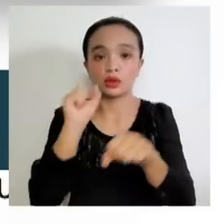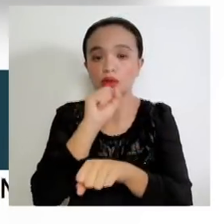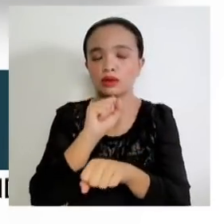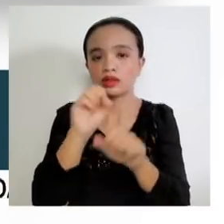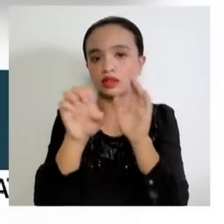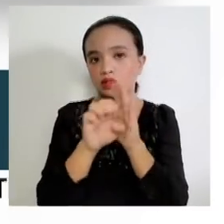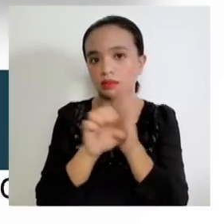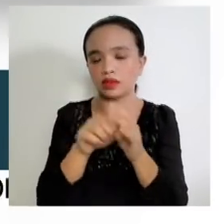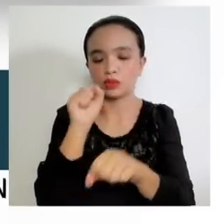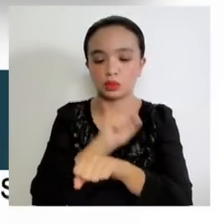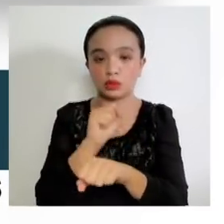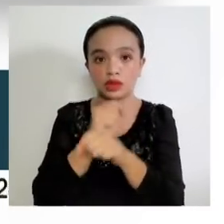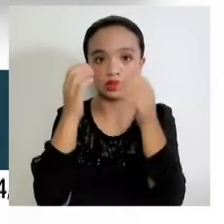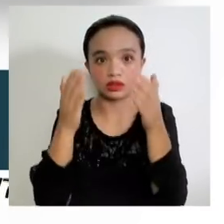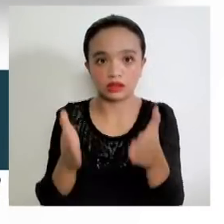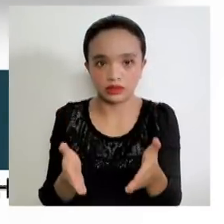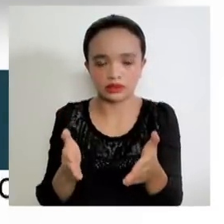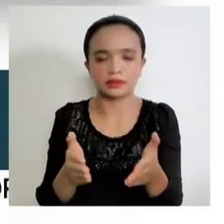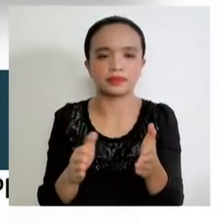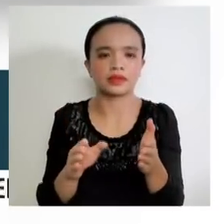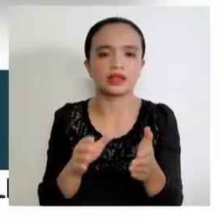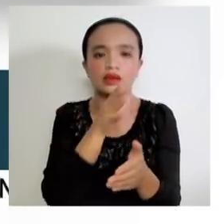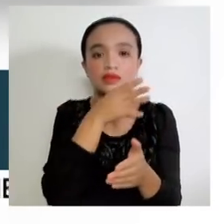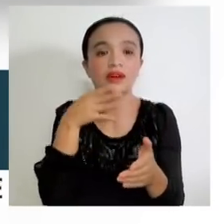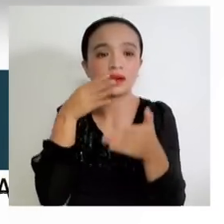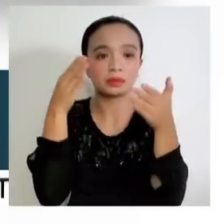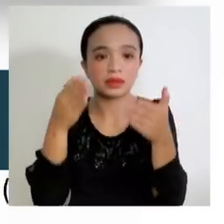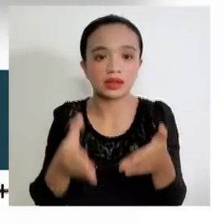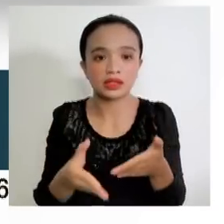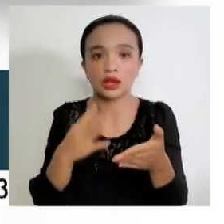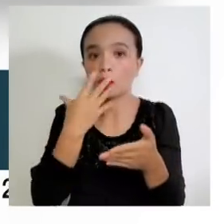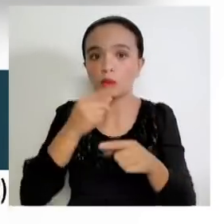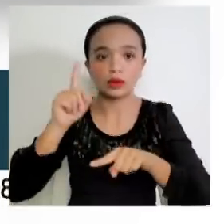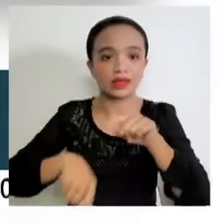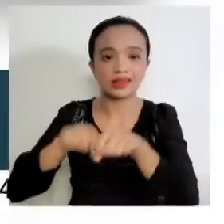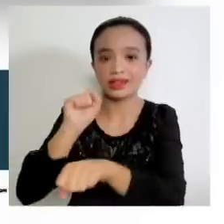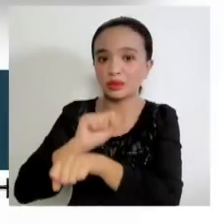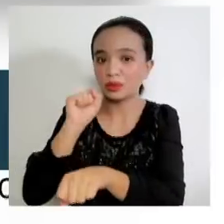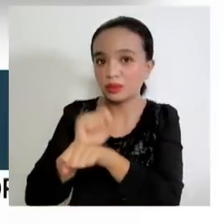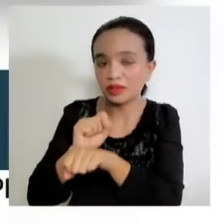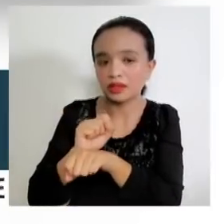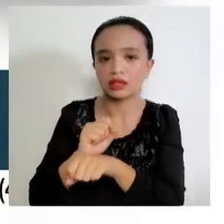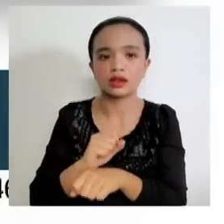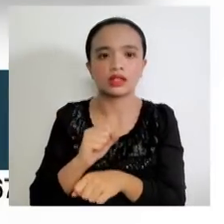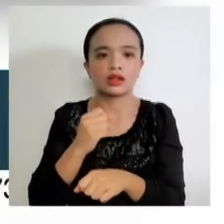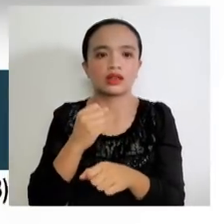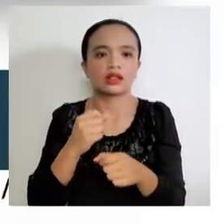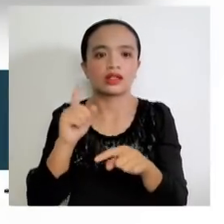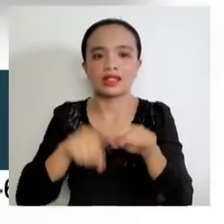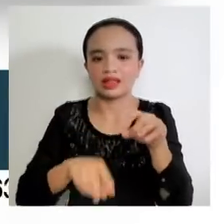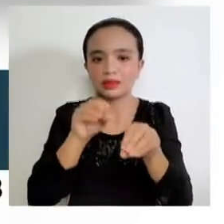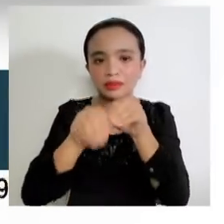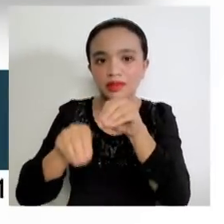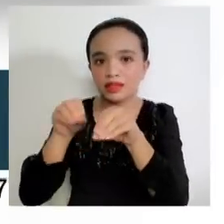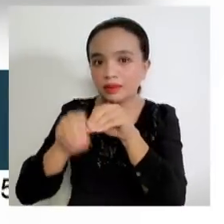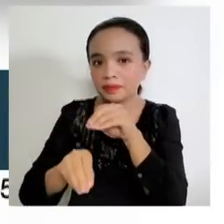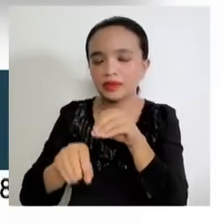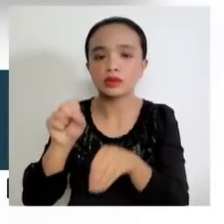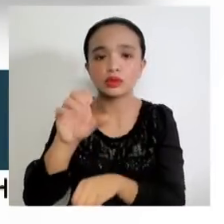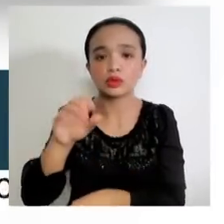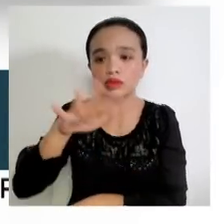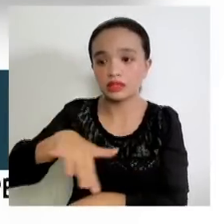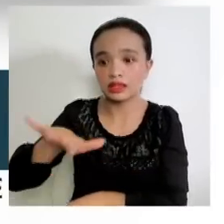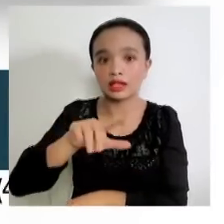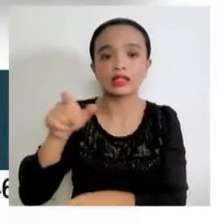na workers, halimbawa farm workers, hindi po makapag-kopras, hindi po makapagsaka, okay? So sila po, papasok